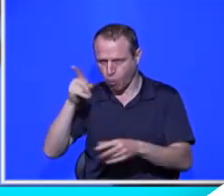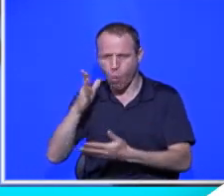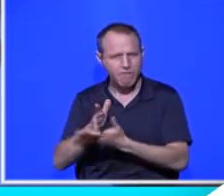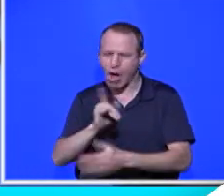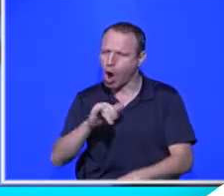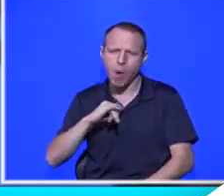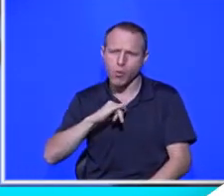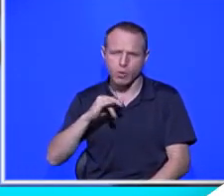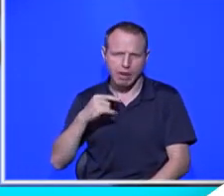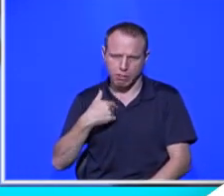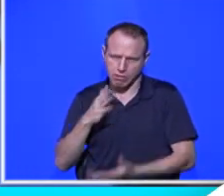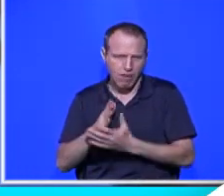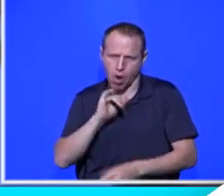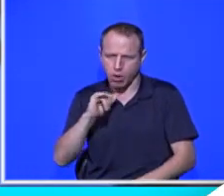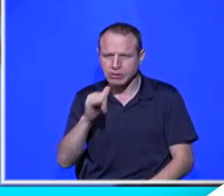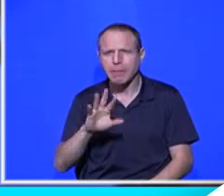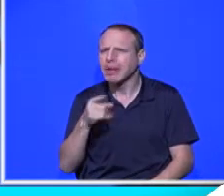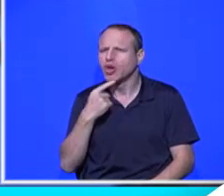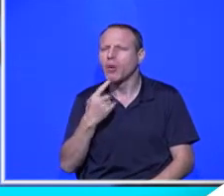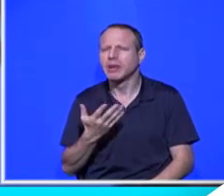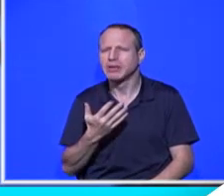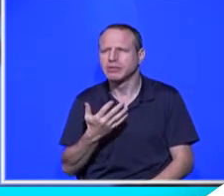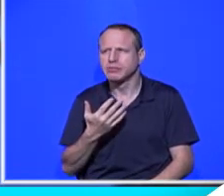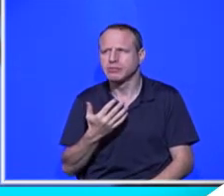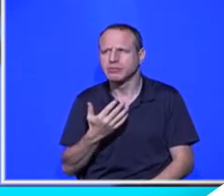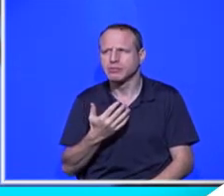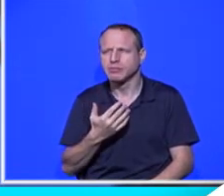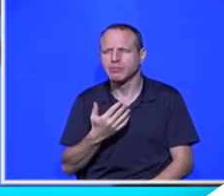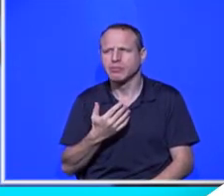זאת אומרת, אני כבר לא רוצה. מה זה אומר על